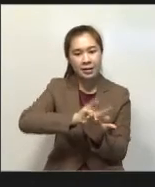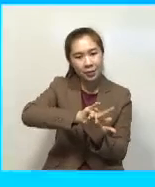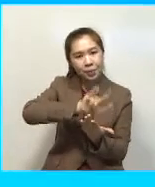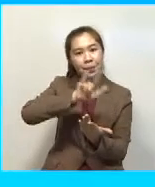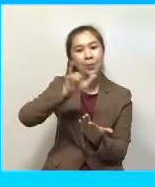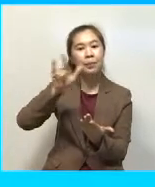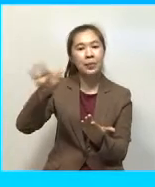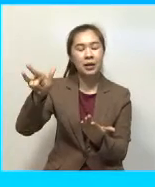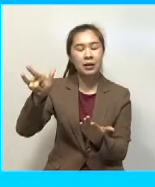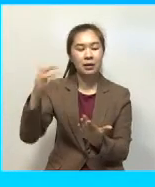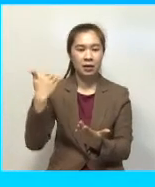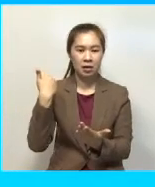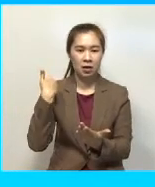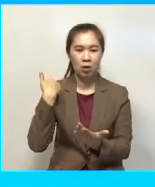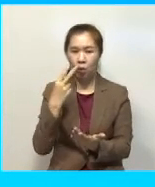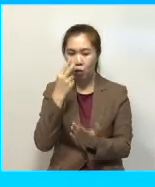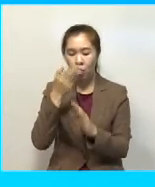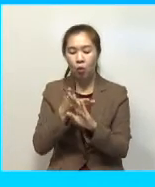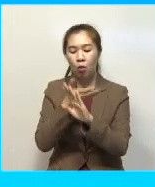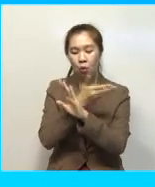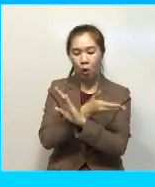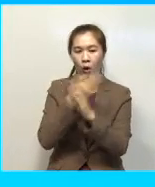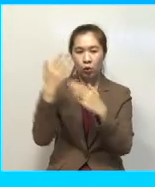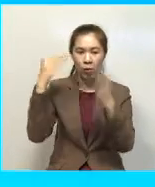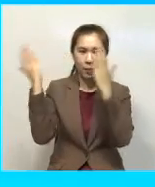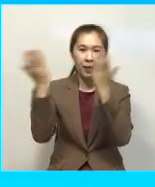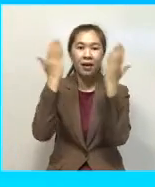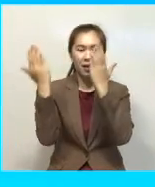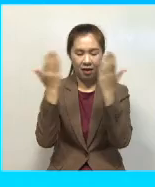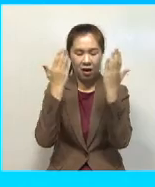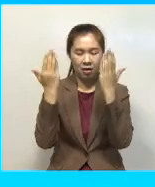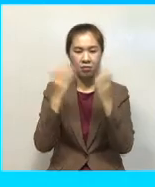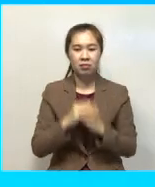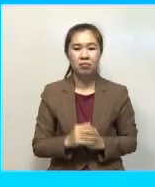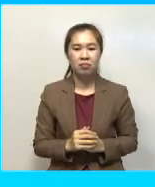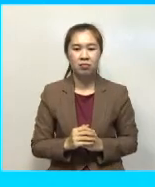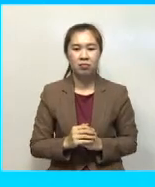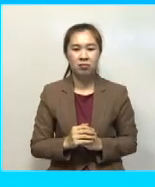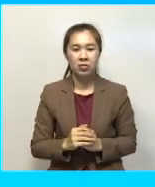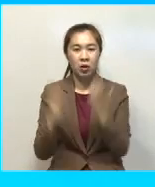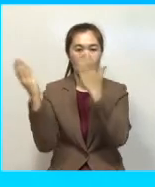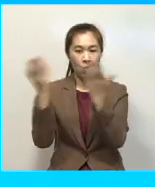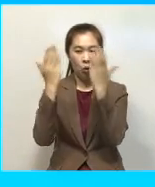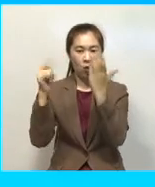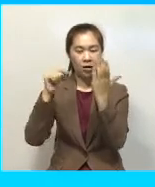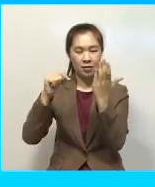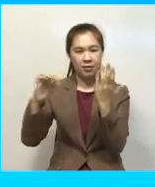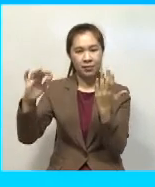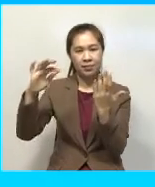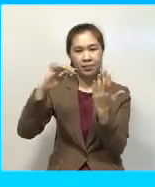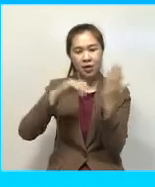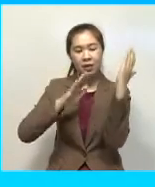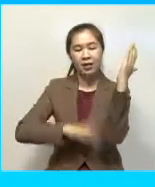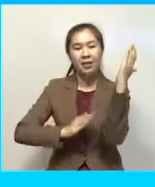ดังกล่าวนะคะแนะนำเลยว่าให้ตรวจสอบสภาพอากาศก่อนการเดินทางด้วยย้ำนะคะว่าไต้ฝุ่นกองเรยมีแนวโน้มเคลื่อนเข้า